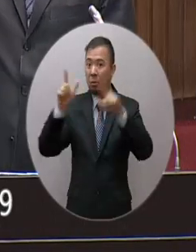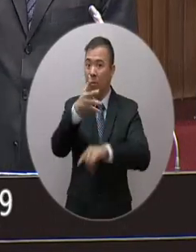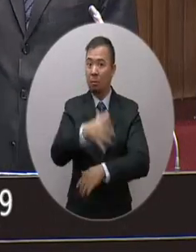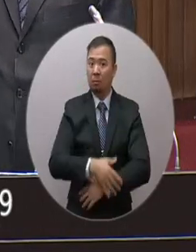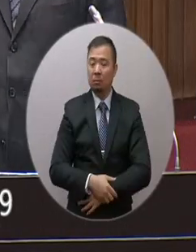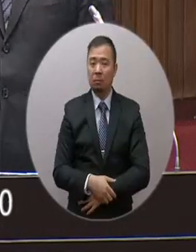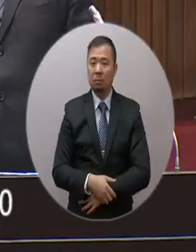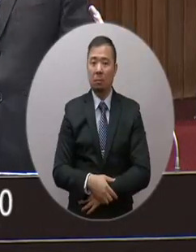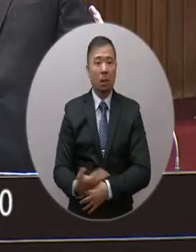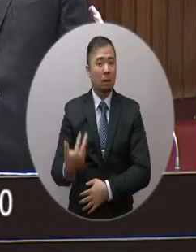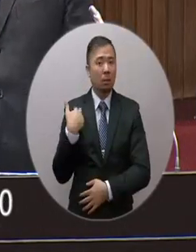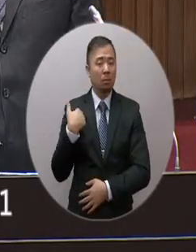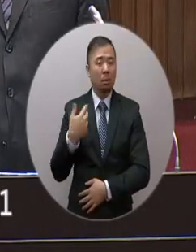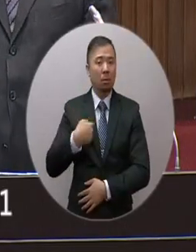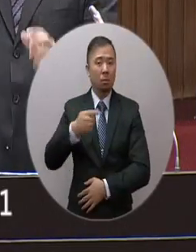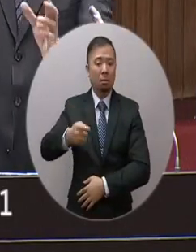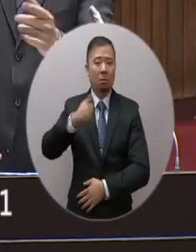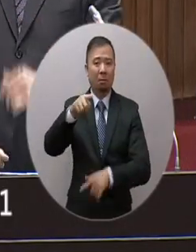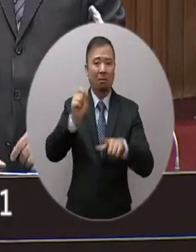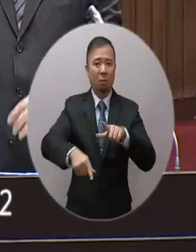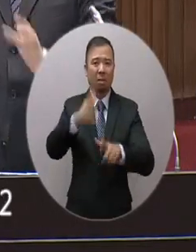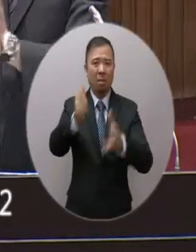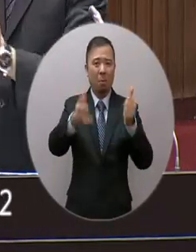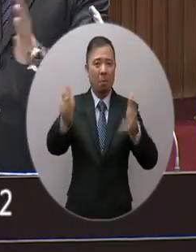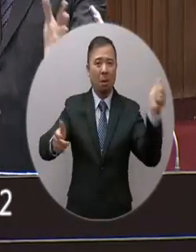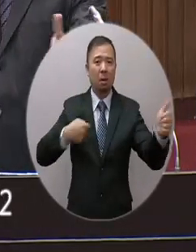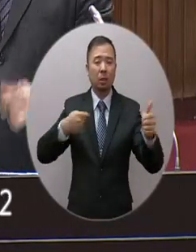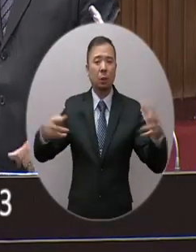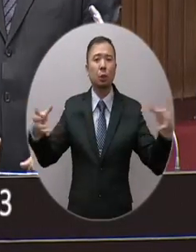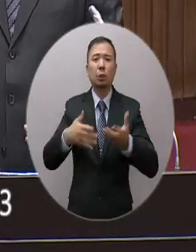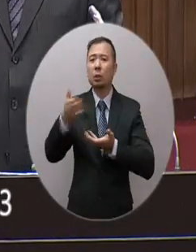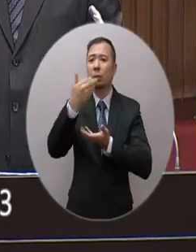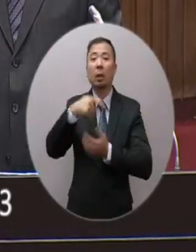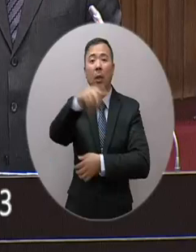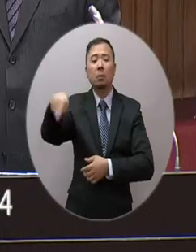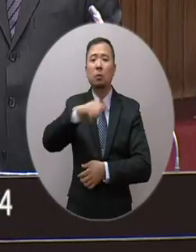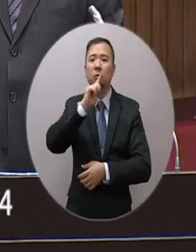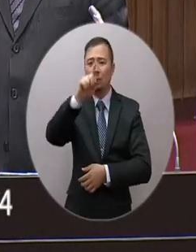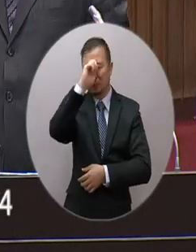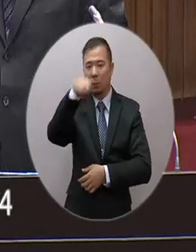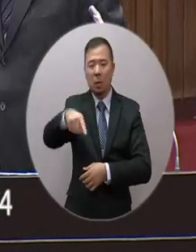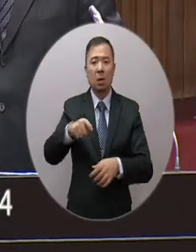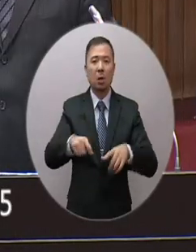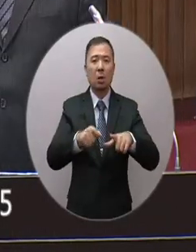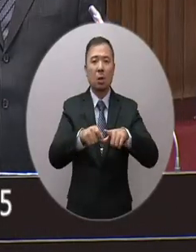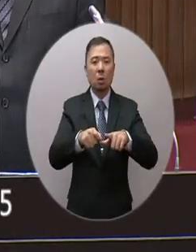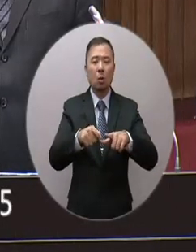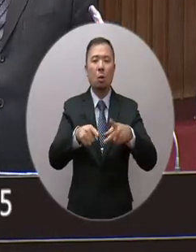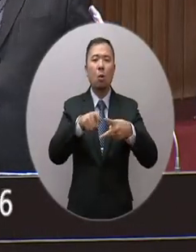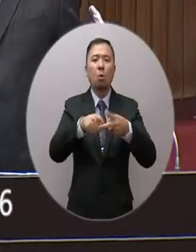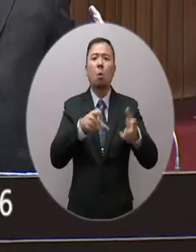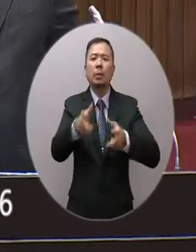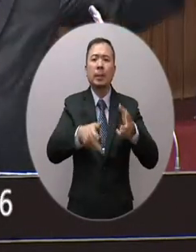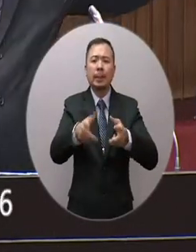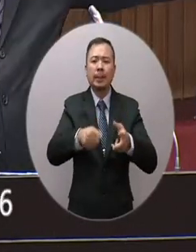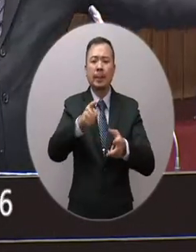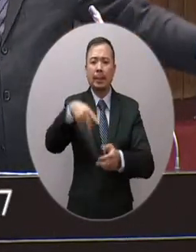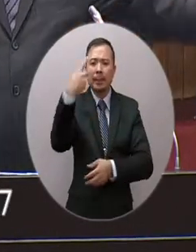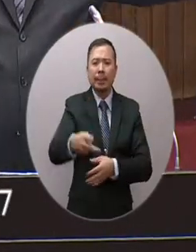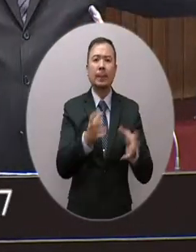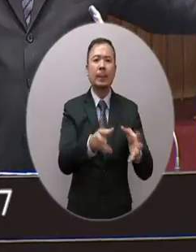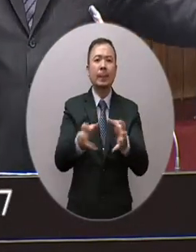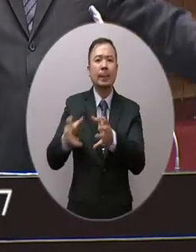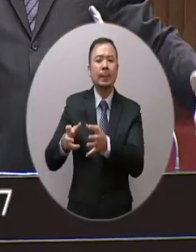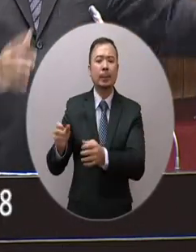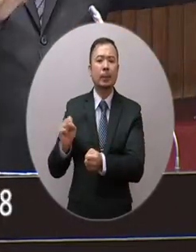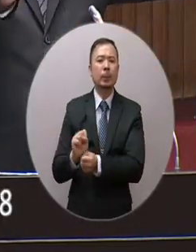我跟几个企业吃饭，我跟他们拜托，他们说他们想要扩厂，我跟他们拜托说，你们就有要扩厂，拜托的，来我们屏